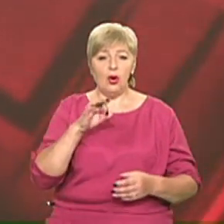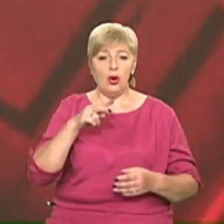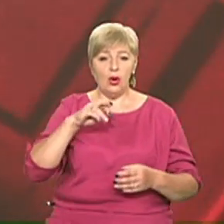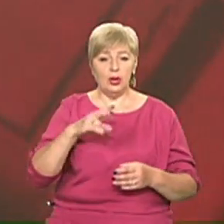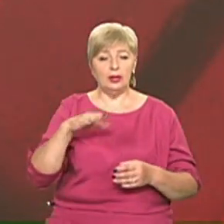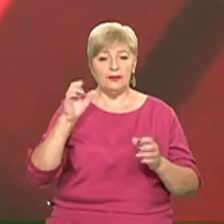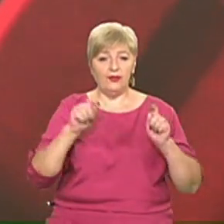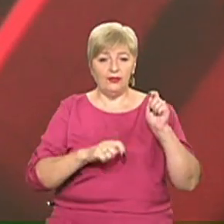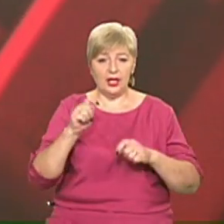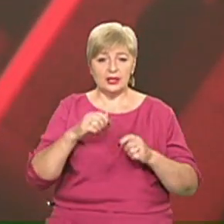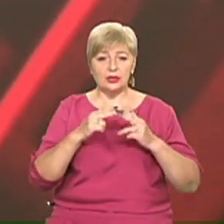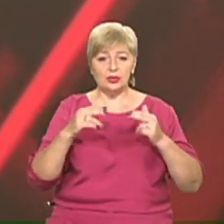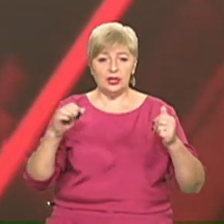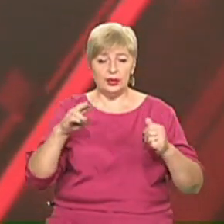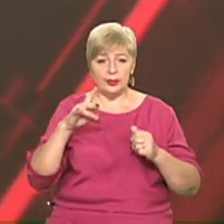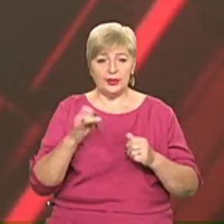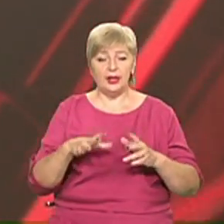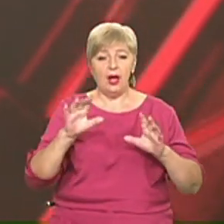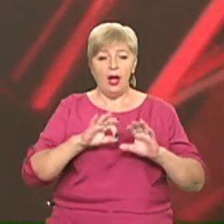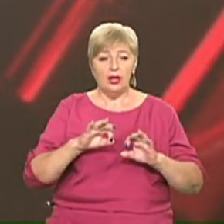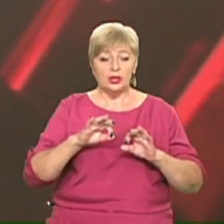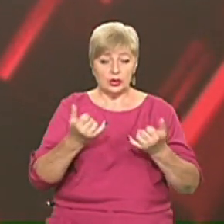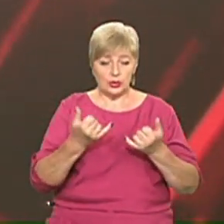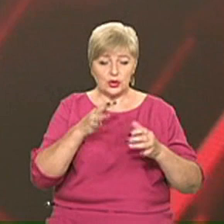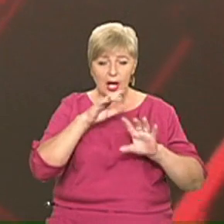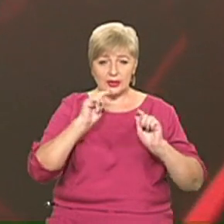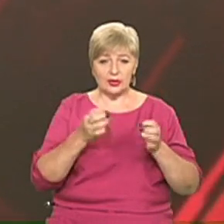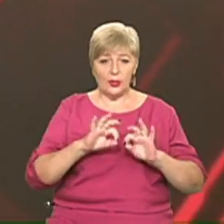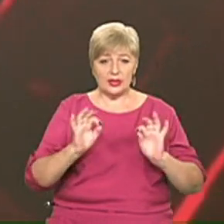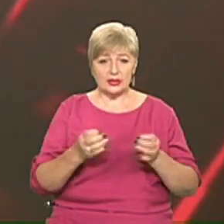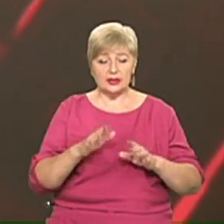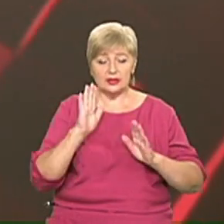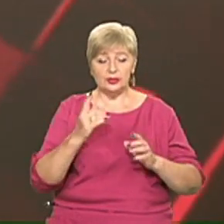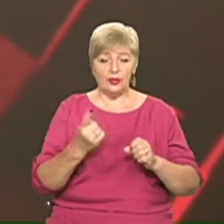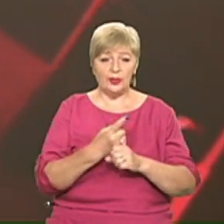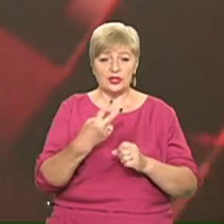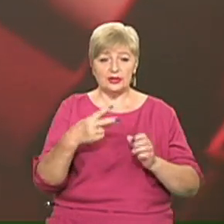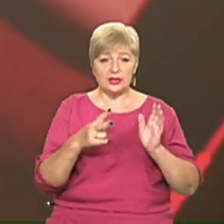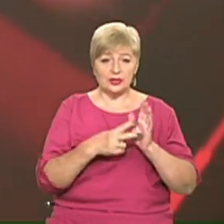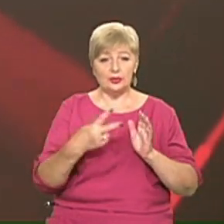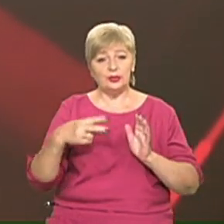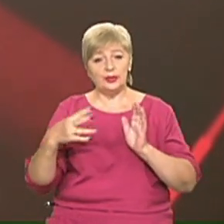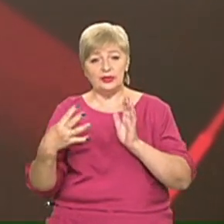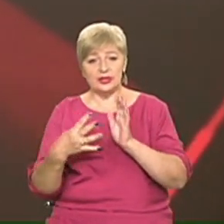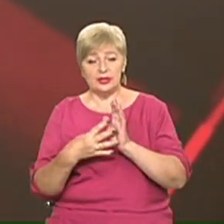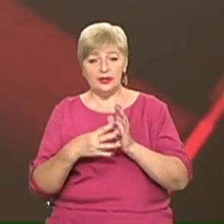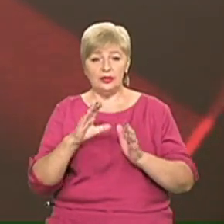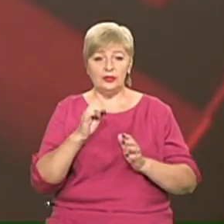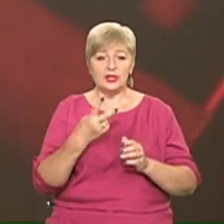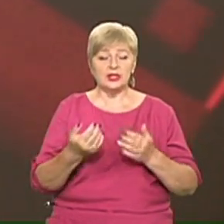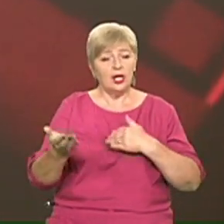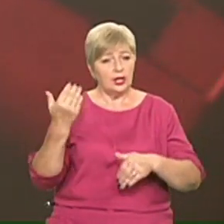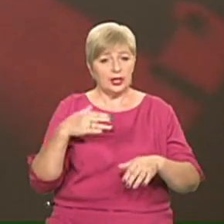Гоголь-фест у Дніпрі. Фестиваль сучасного мистецтва в нашому місті пройде вперше з 27 по 29 вересня. До цього він відбувся у